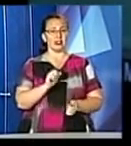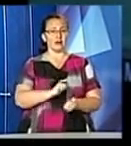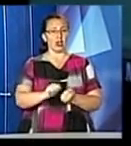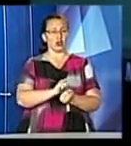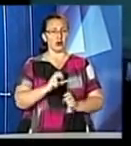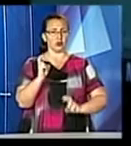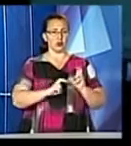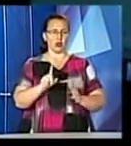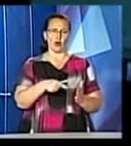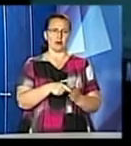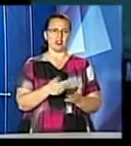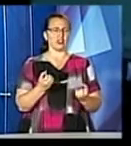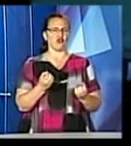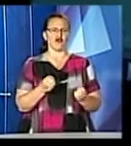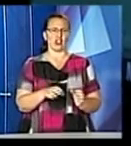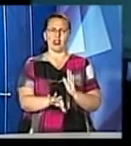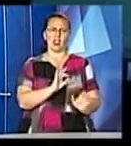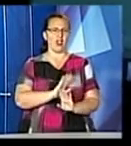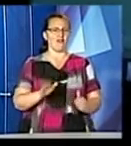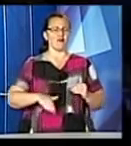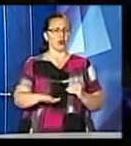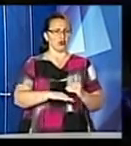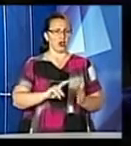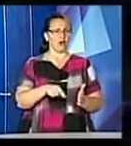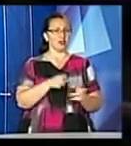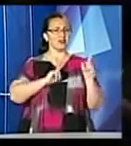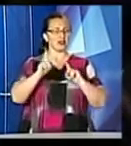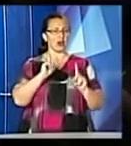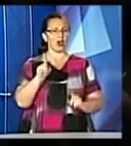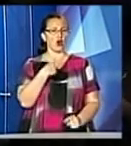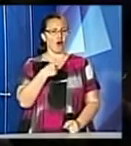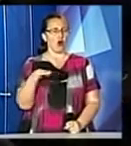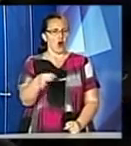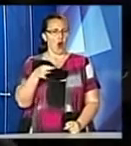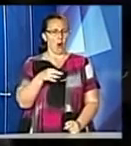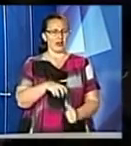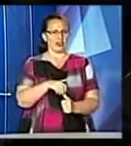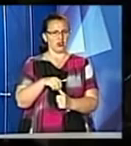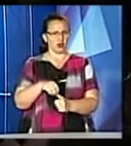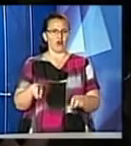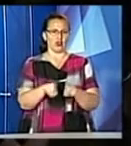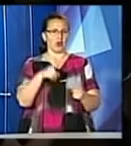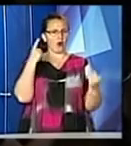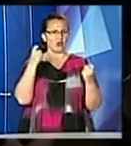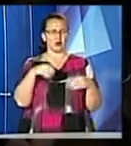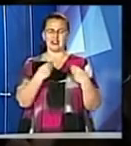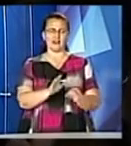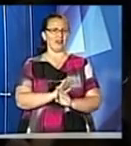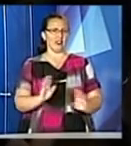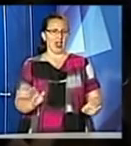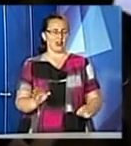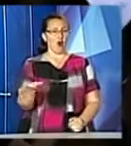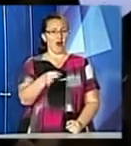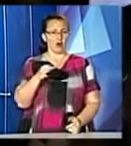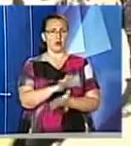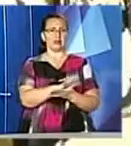місто й досі не визначилося із ділянкою. Міські раді переконують, обласні чиновники їм такої інформації не дають. Тим часом в